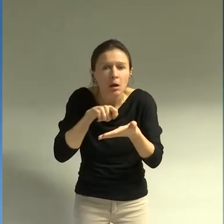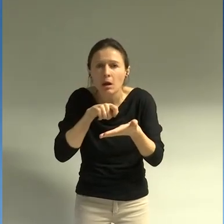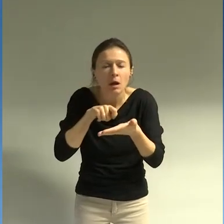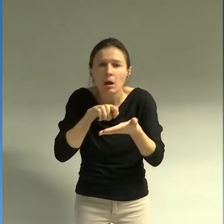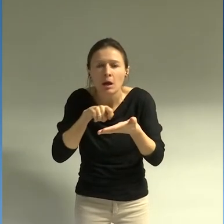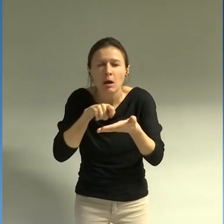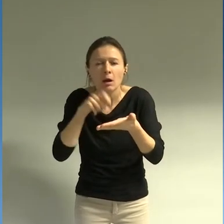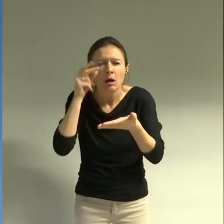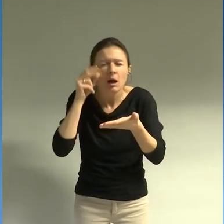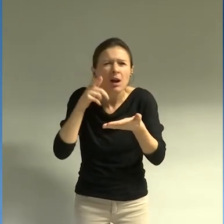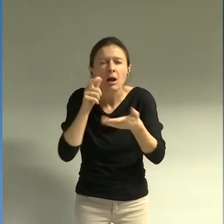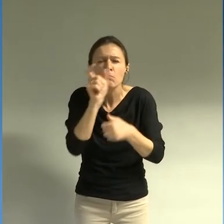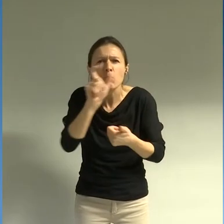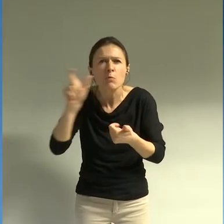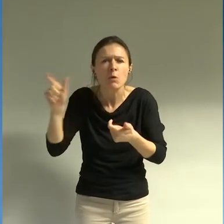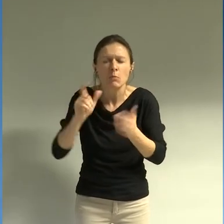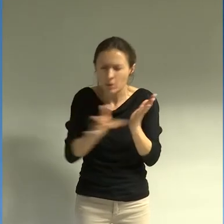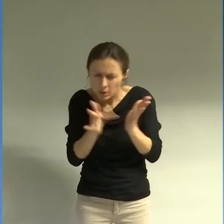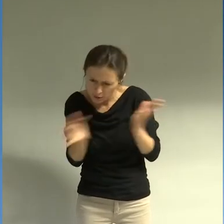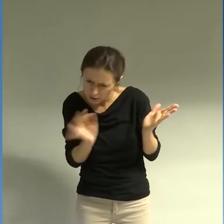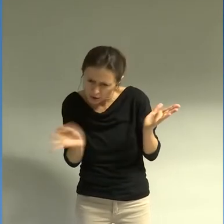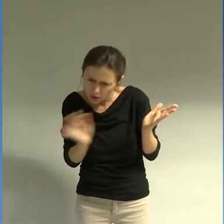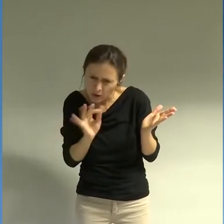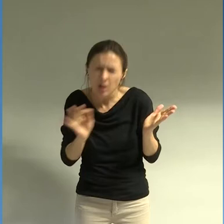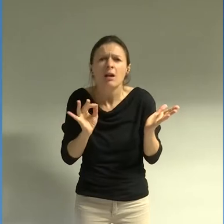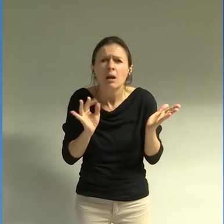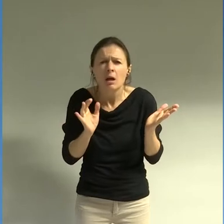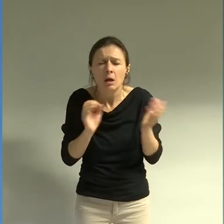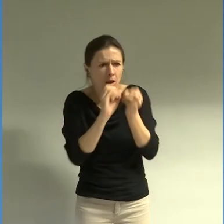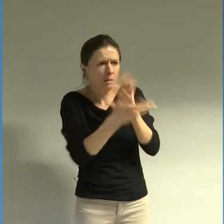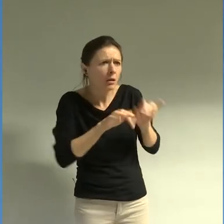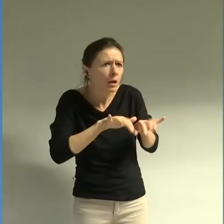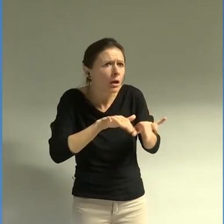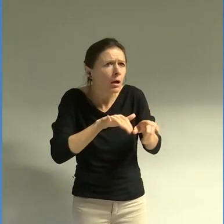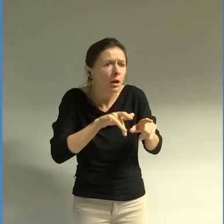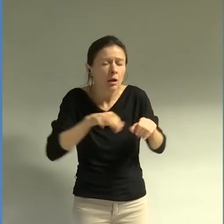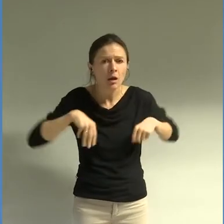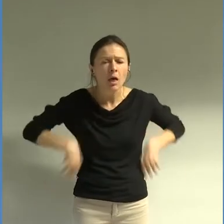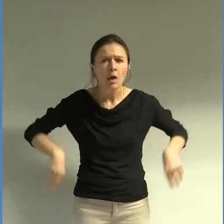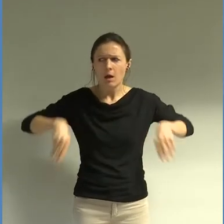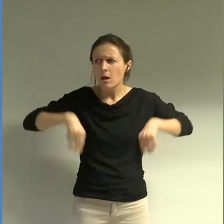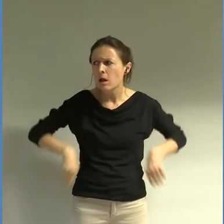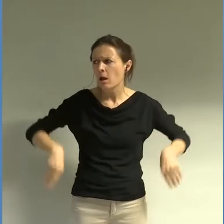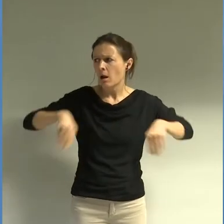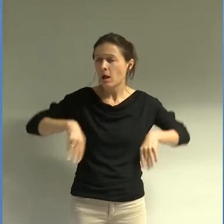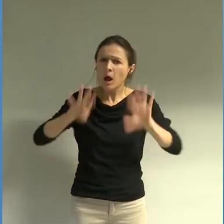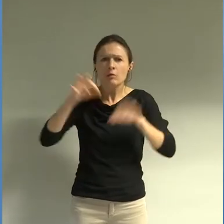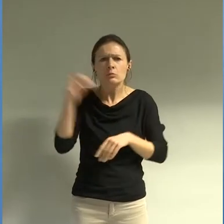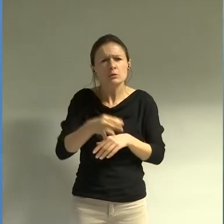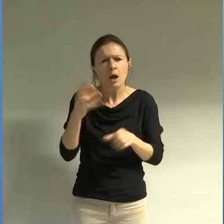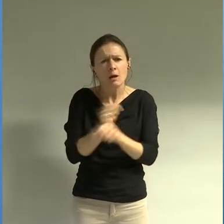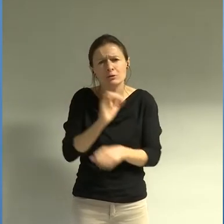le dictionnaire pour aller sur internet pour aller chercher les ficelles pour essayer de comprendre je sais pas s'il a si on faisait une interro surprise